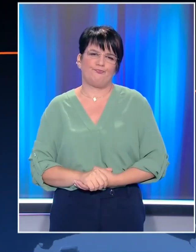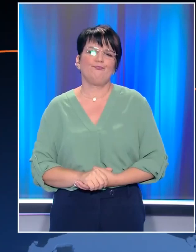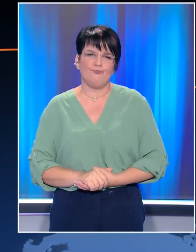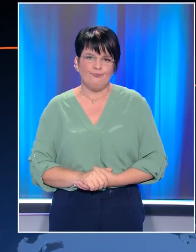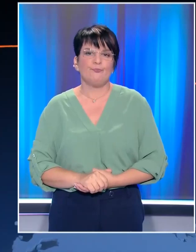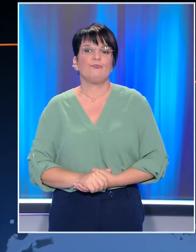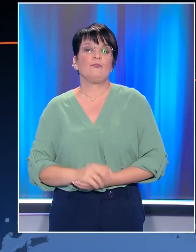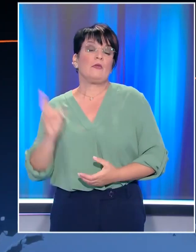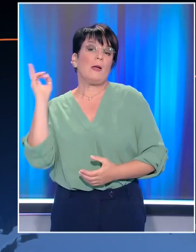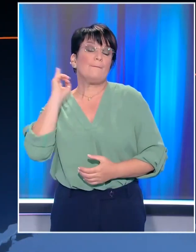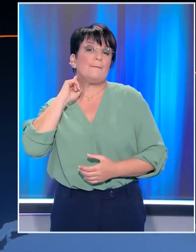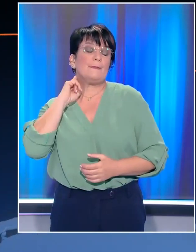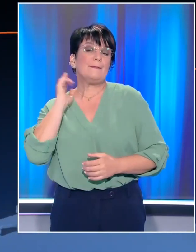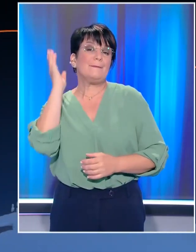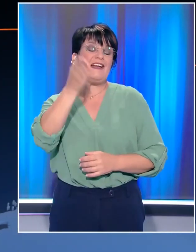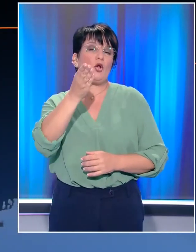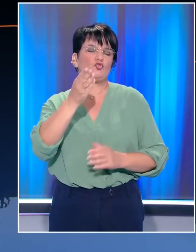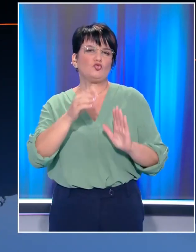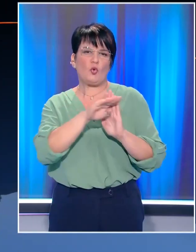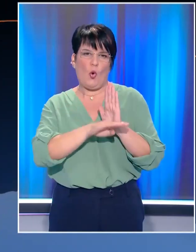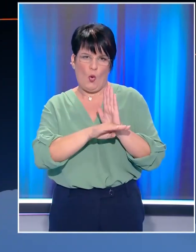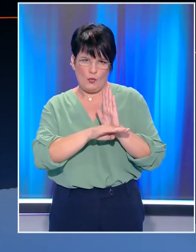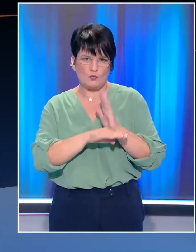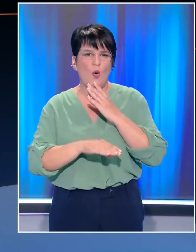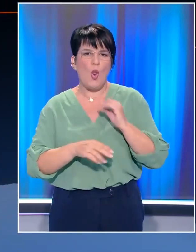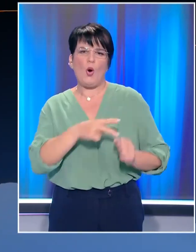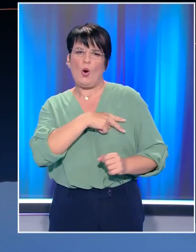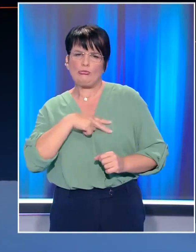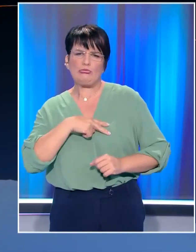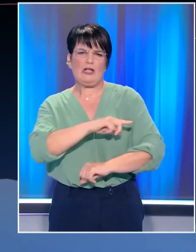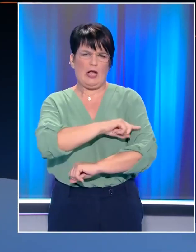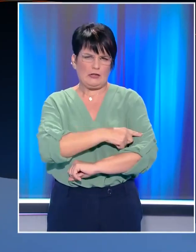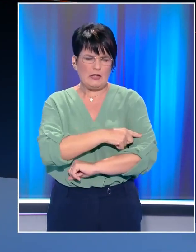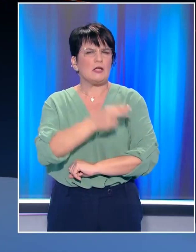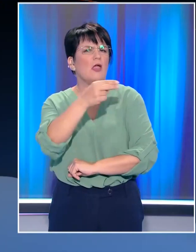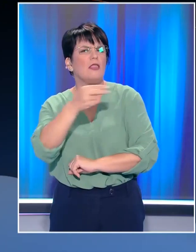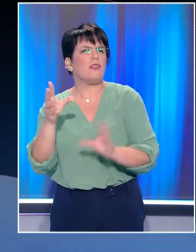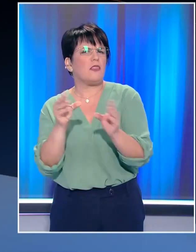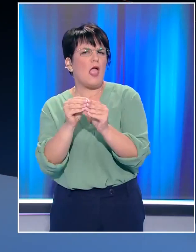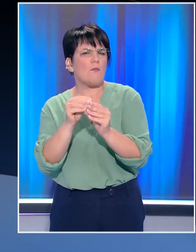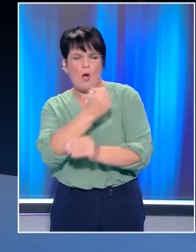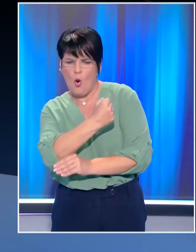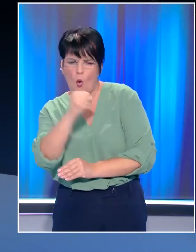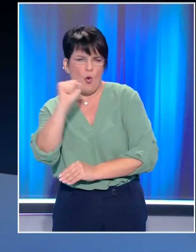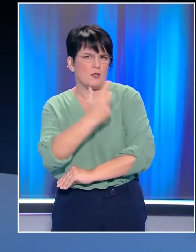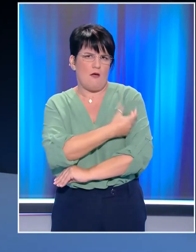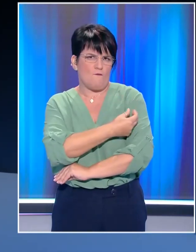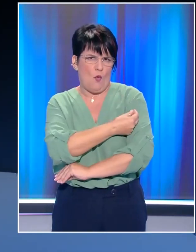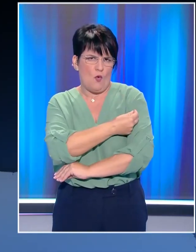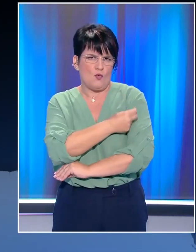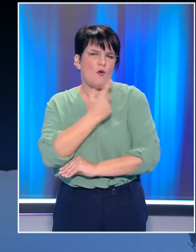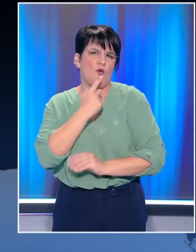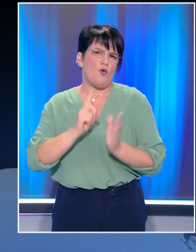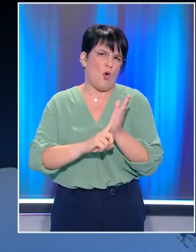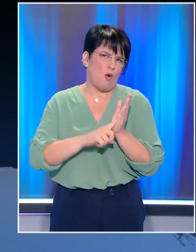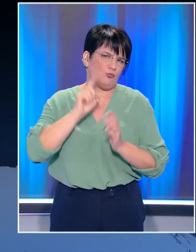Παρέμβαση στο νέο ποινικό κώδικα για την αποφυγή αυτοφόρου εκπαιδευτικών και γιατρών που διώκονται από αρνητές του εμβολιασμού επειδή εφαρμόζουν τον